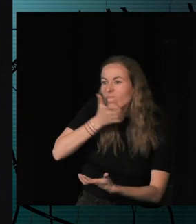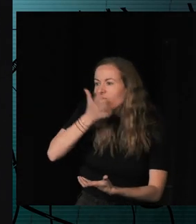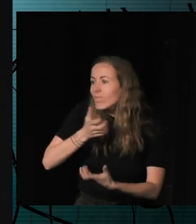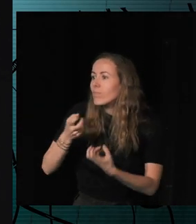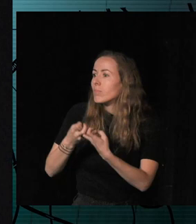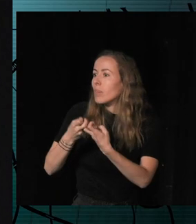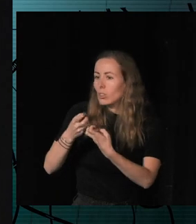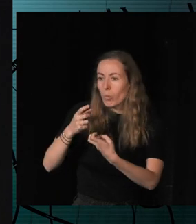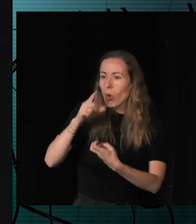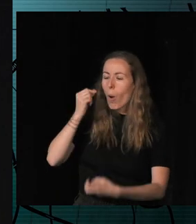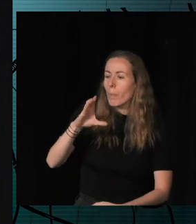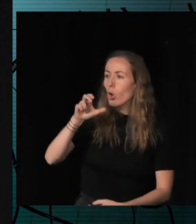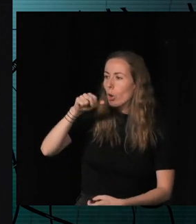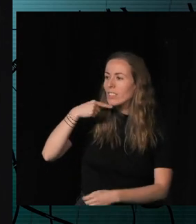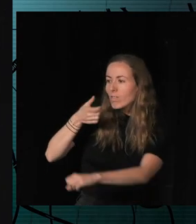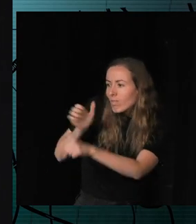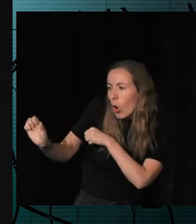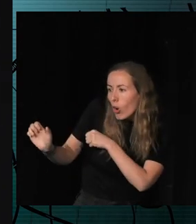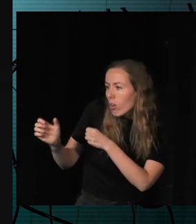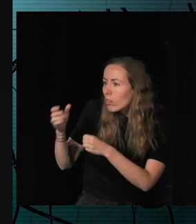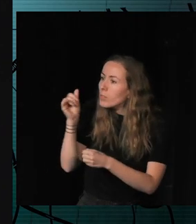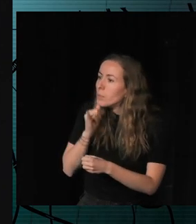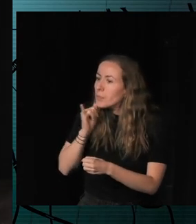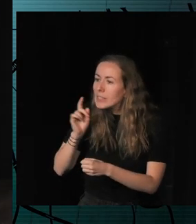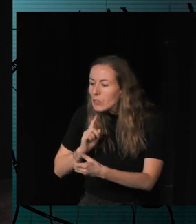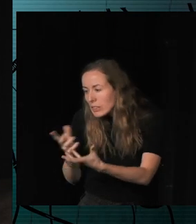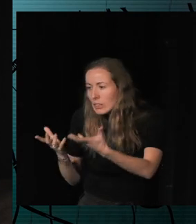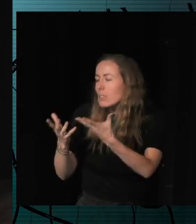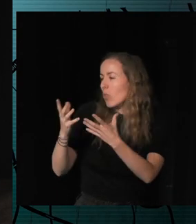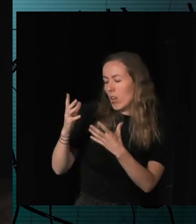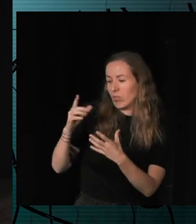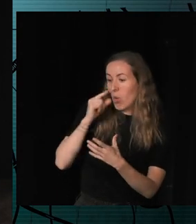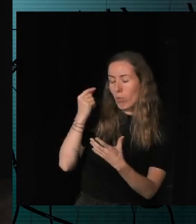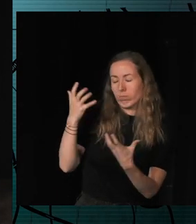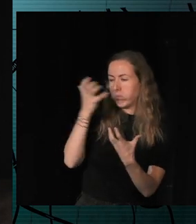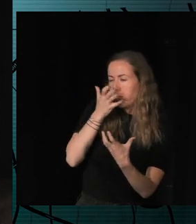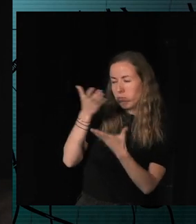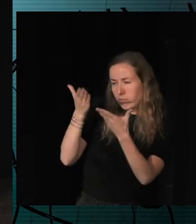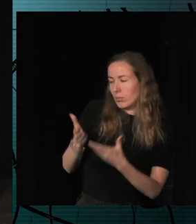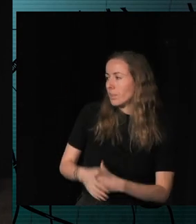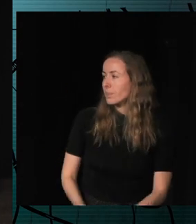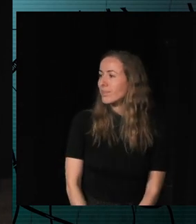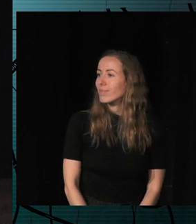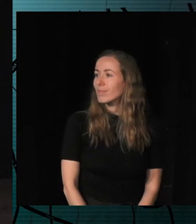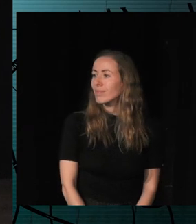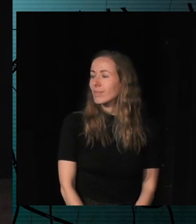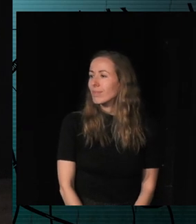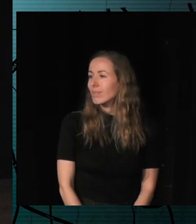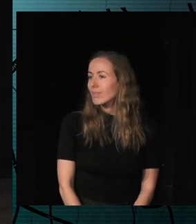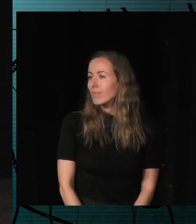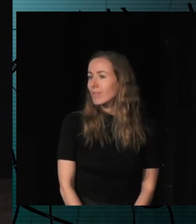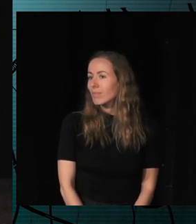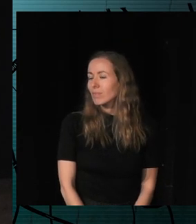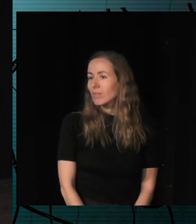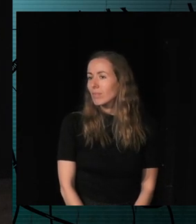concierge qui a violé Alessa ou ce genre de chose Taous toi quand tu as vu le film tu savais que pas du tout j'avais j'avais